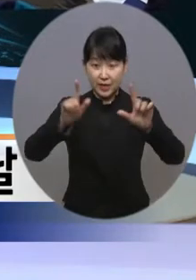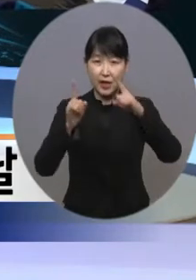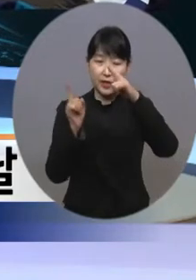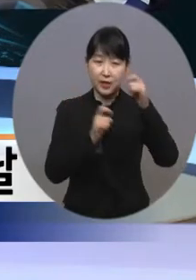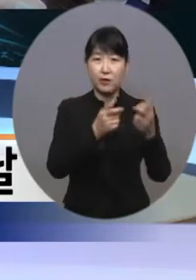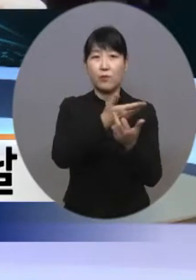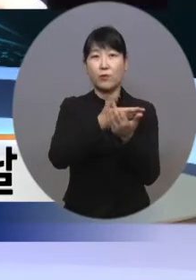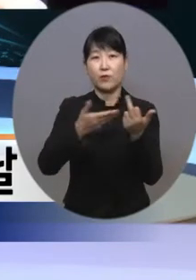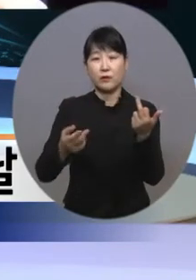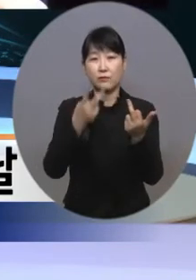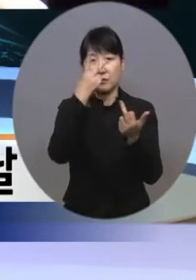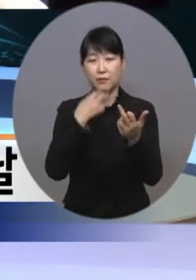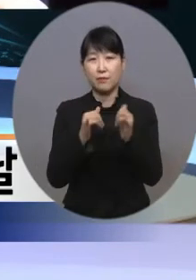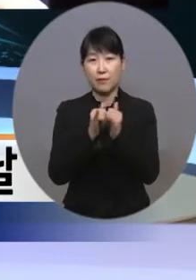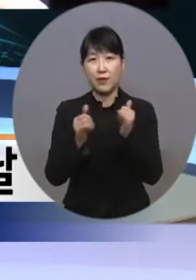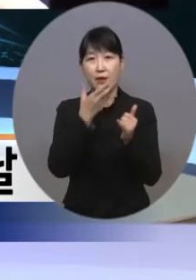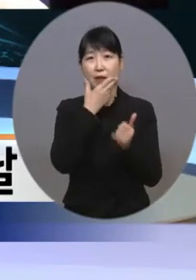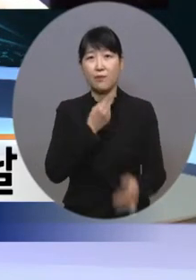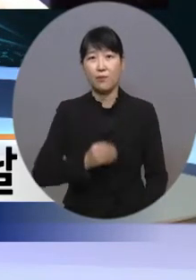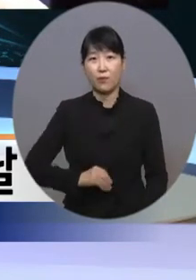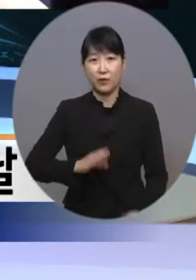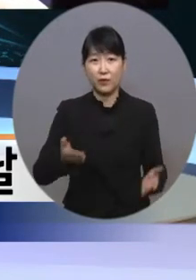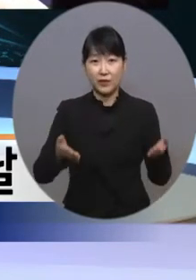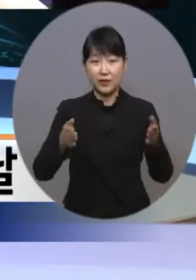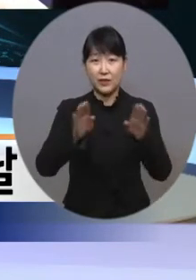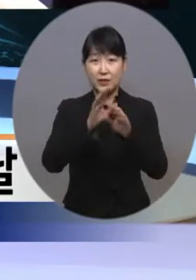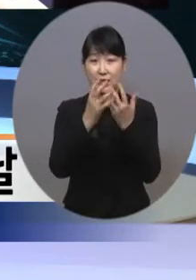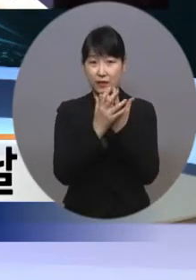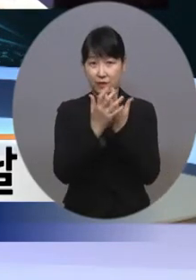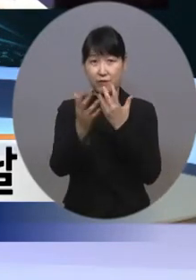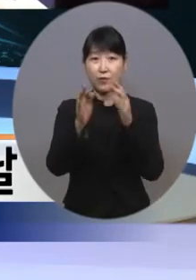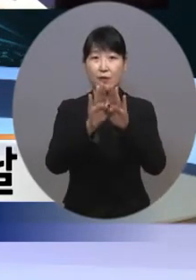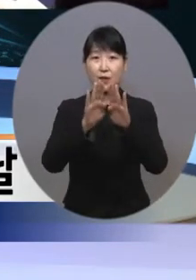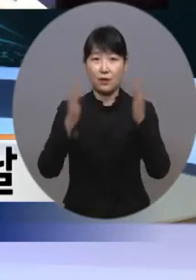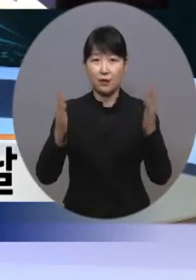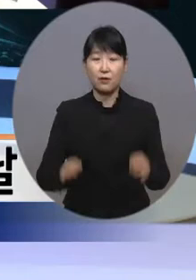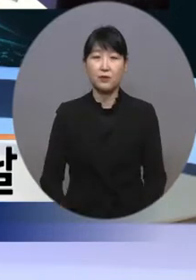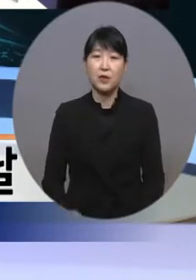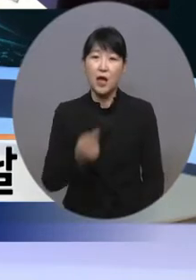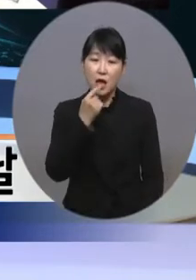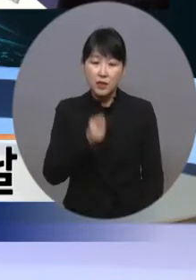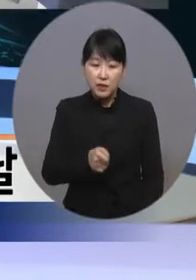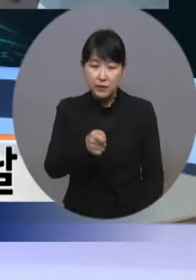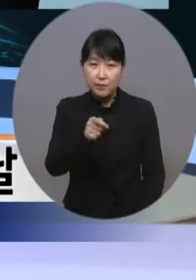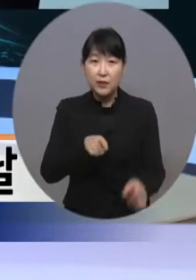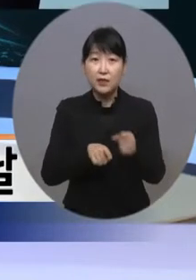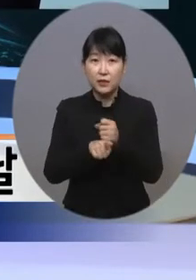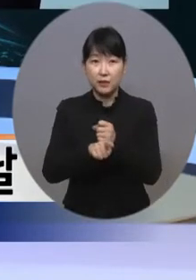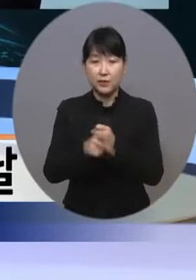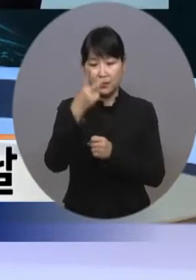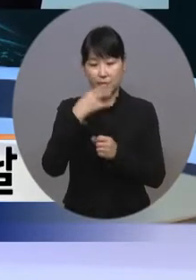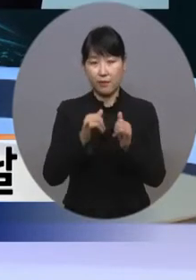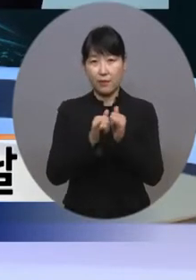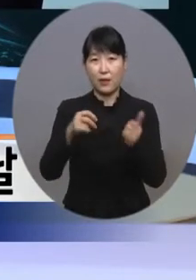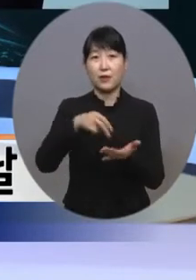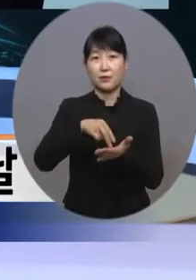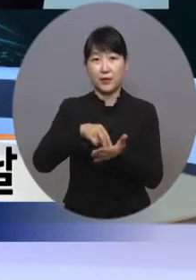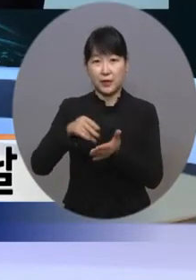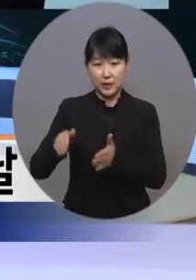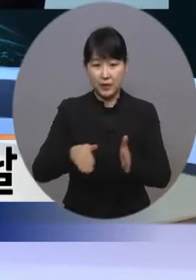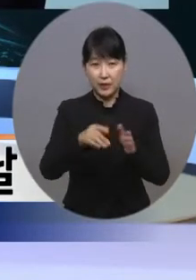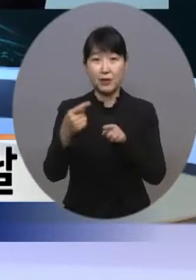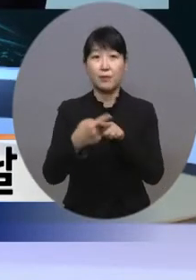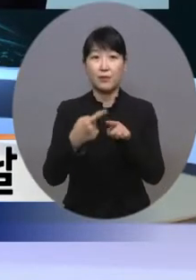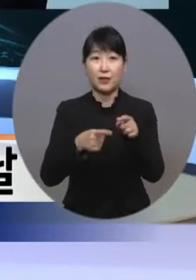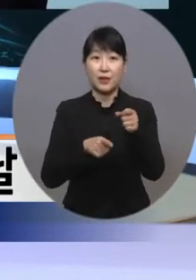시각장애인 복지대회가 개최됐습니다. 흰 지팡이는 시각장애인에게 길이 되어주는 존재라는 의미를 담고 있는데요.